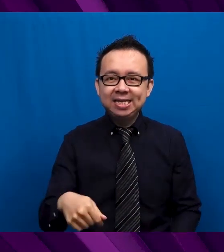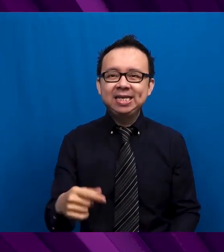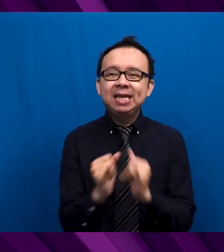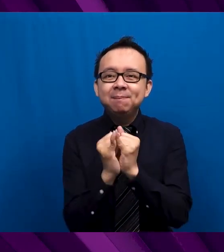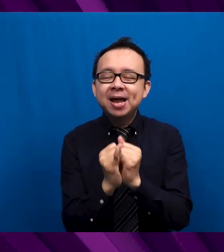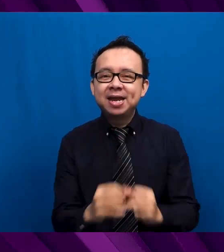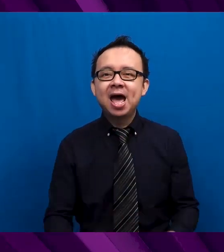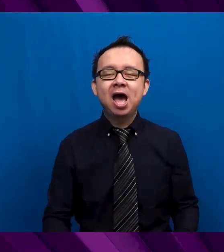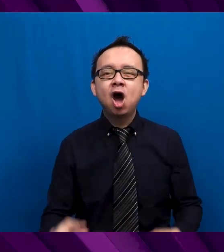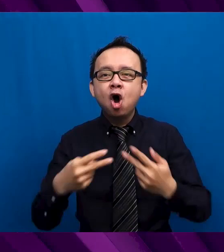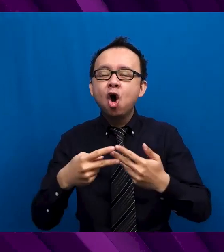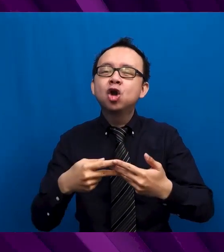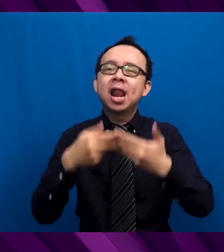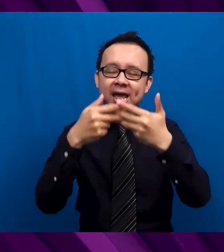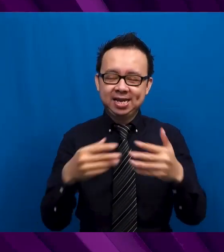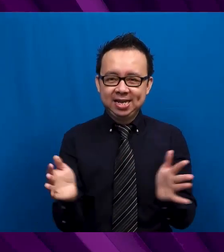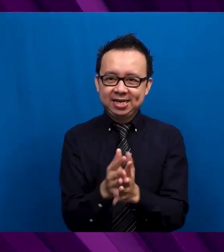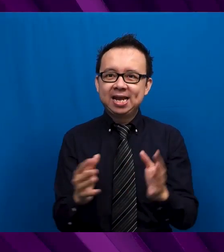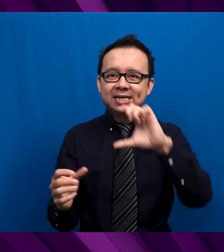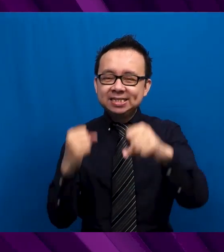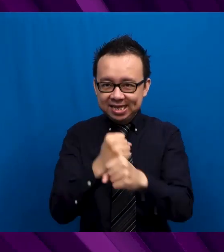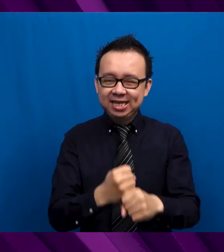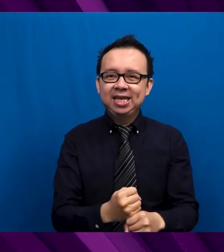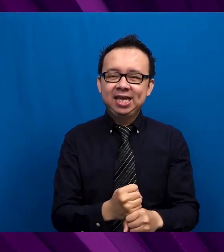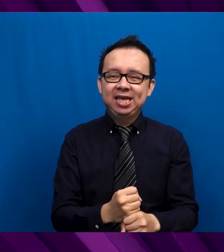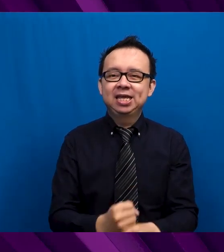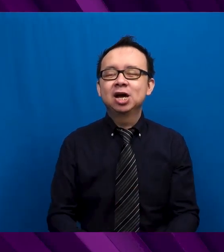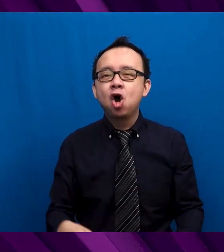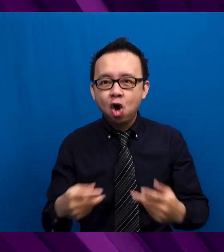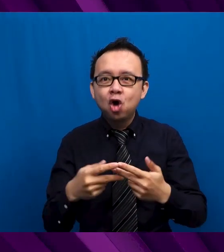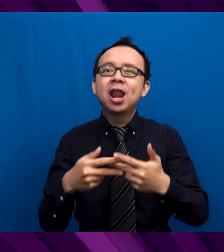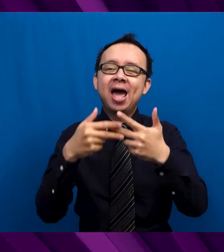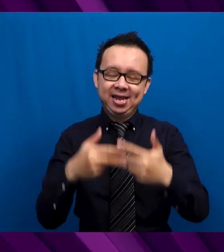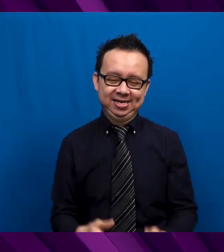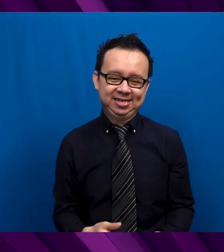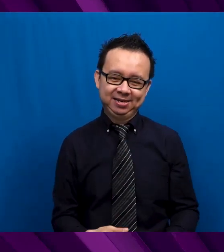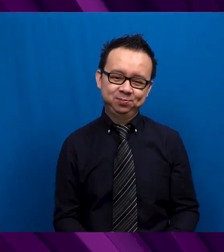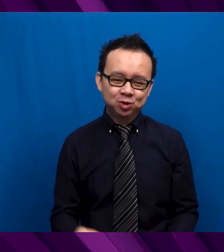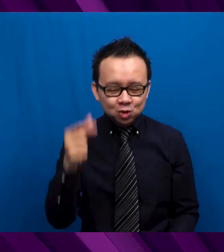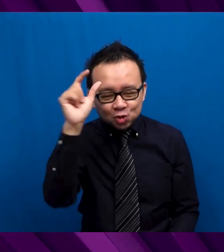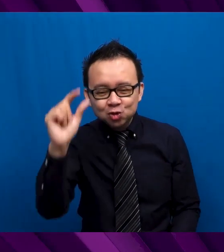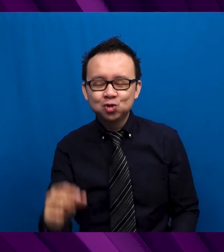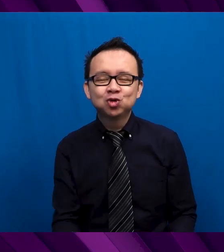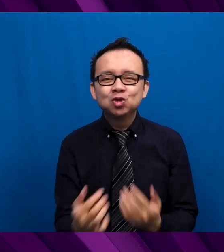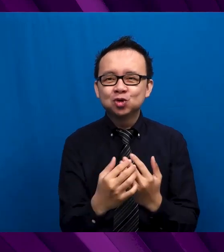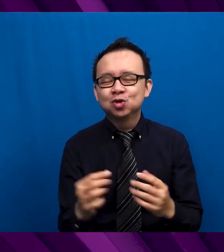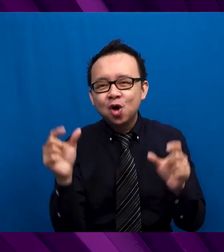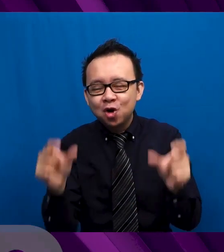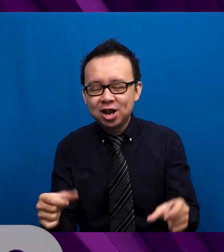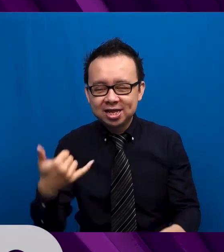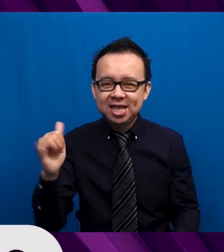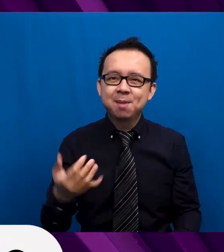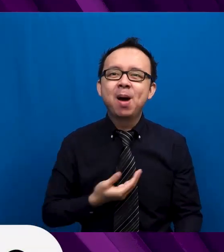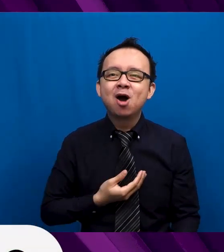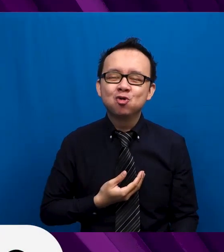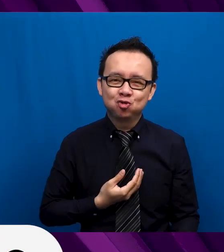Demikian juga penggembalaan melalui Connect Group atau kelompok-kelompok kecil atau kelompok sel gereja Mohon Siaron. Bagi Anda yang ingin mengikuti CG